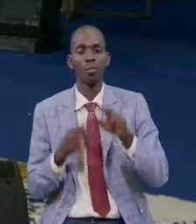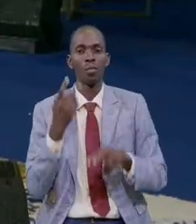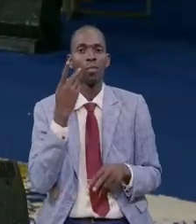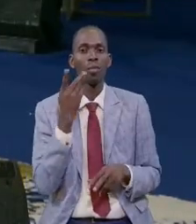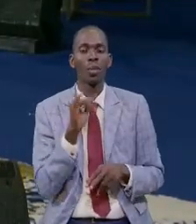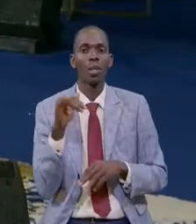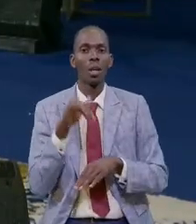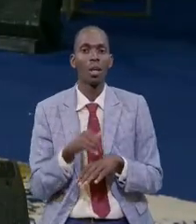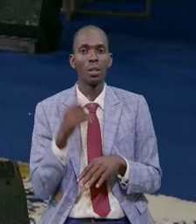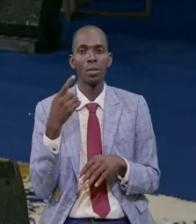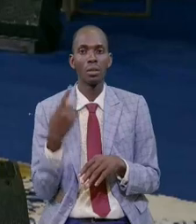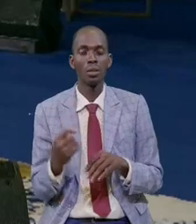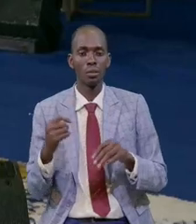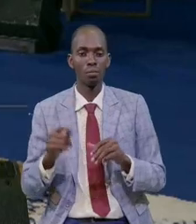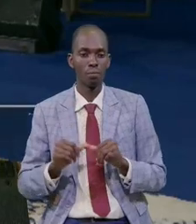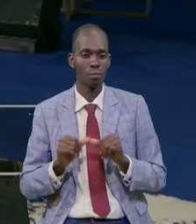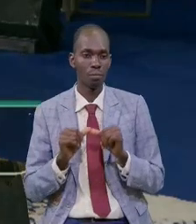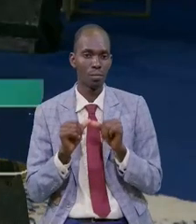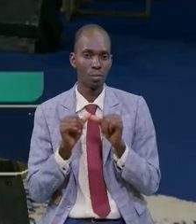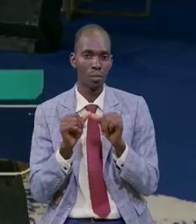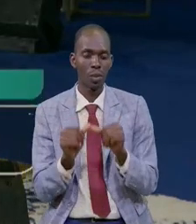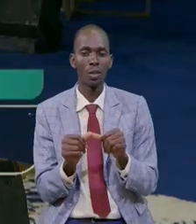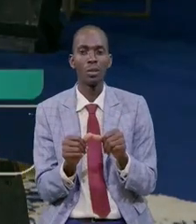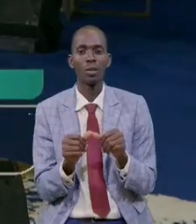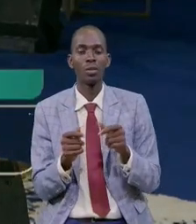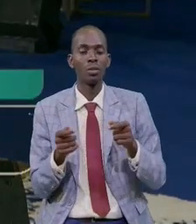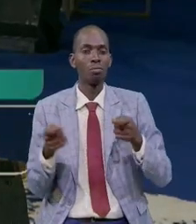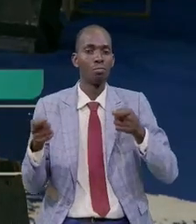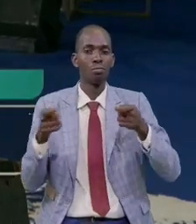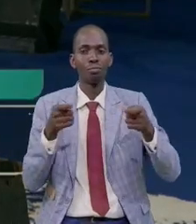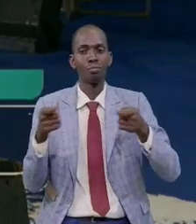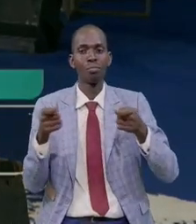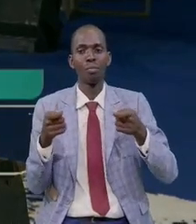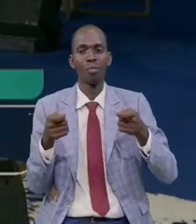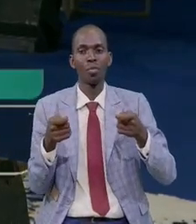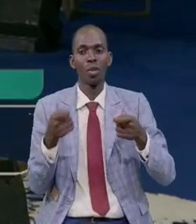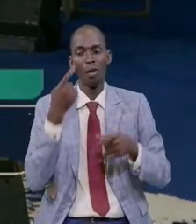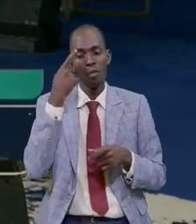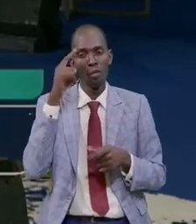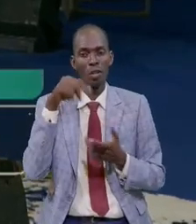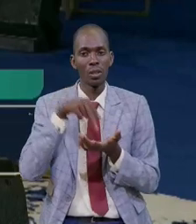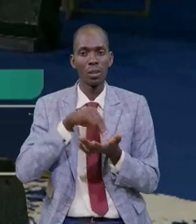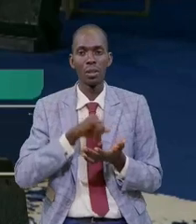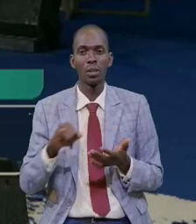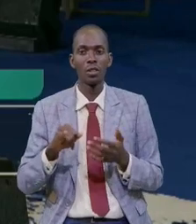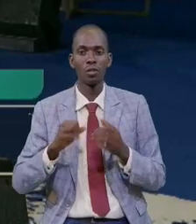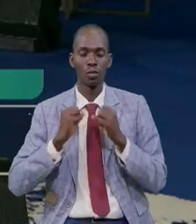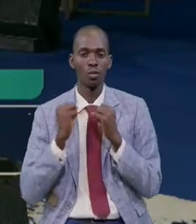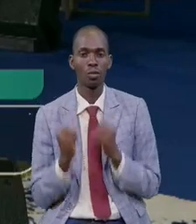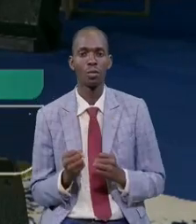point la domination perpétuelle pour tenir ferme avec